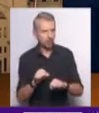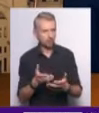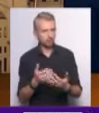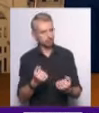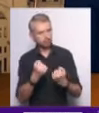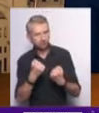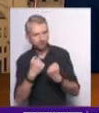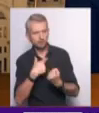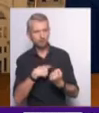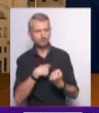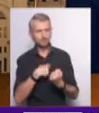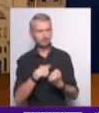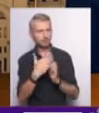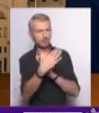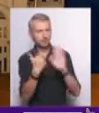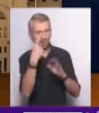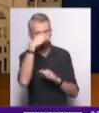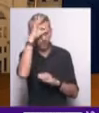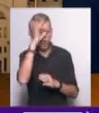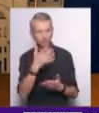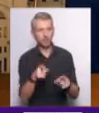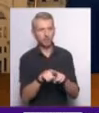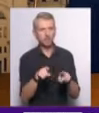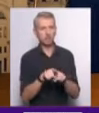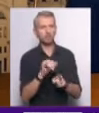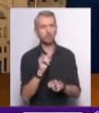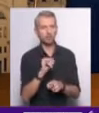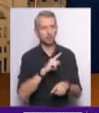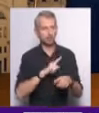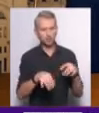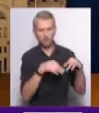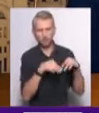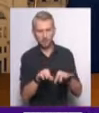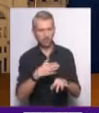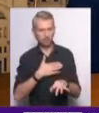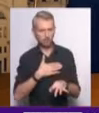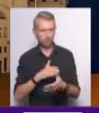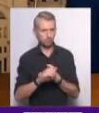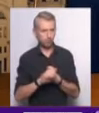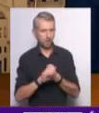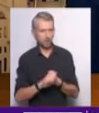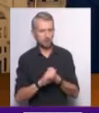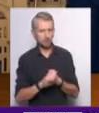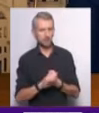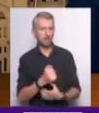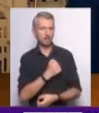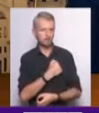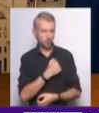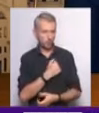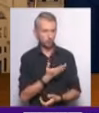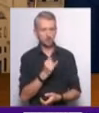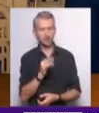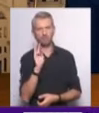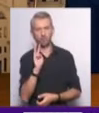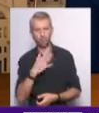довелося викликати поліцію. Так само і швидко під'їхали мої побратими і військові побратими, і